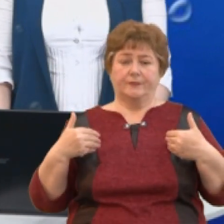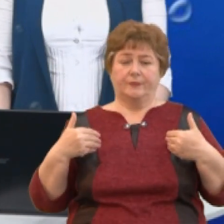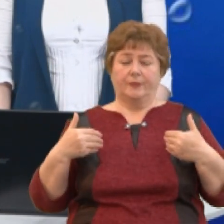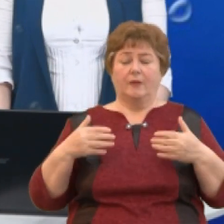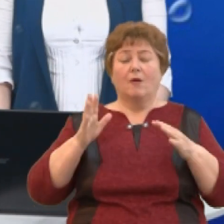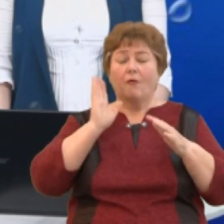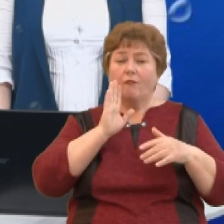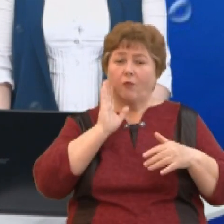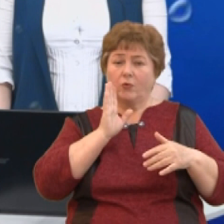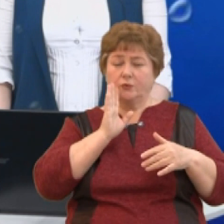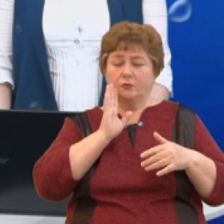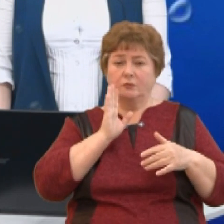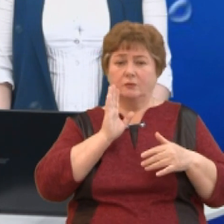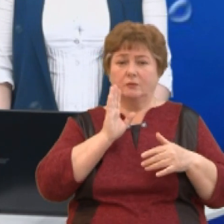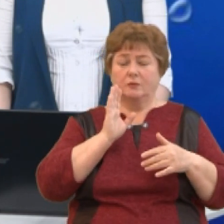воду,